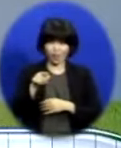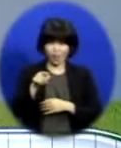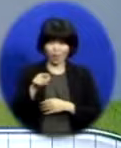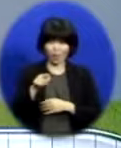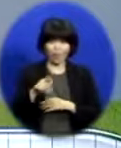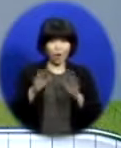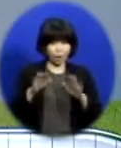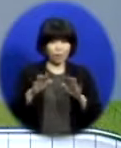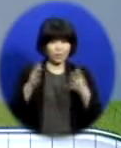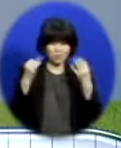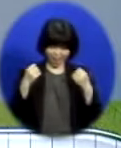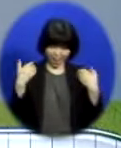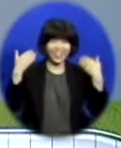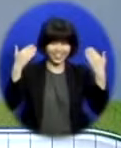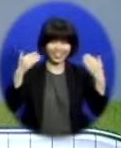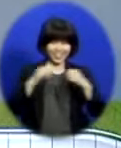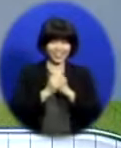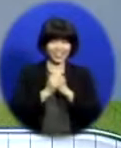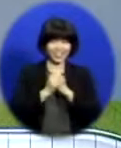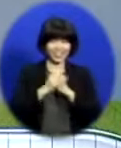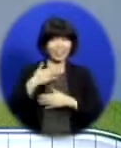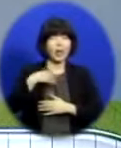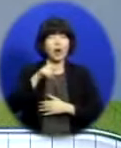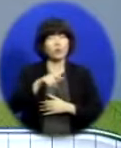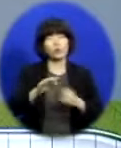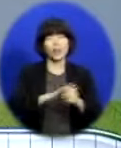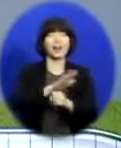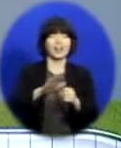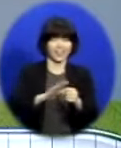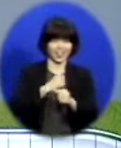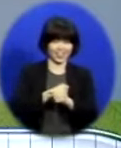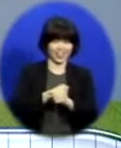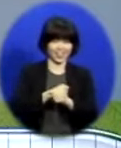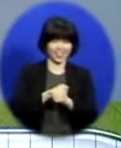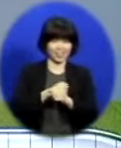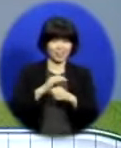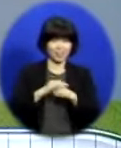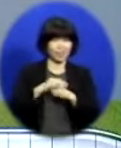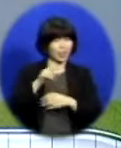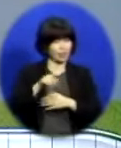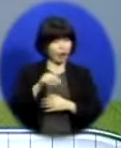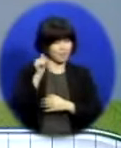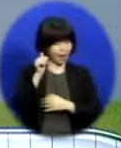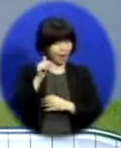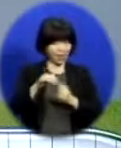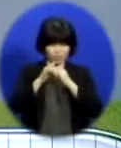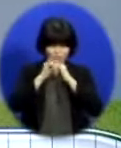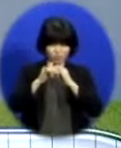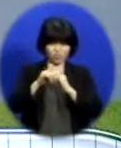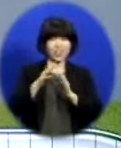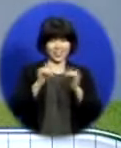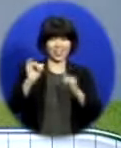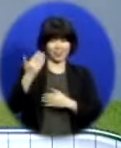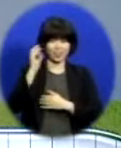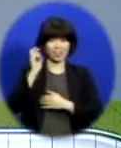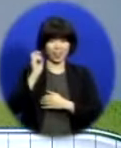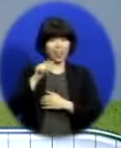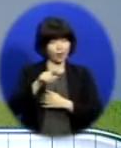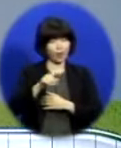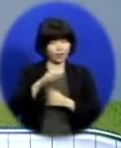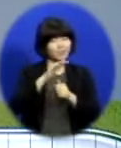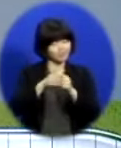올해도 많이 컸구나 내가 너를 사랑해 너는 아마 훌륭한 사람이 될 거야 너는